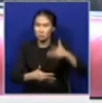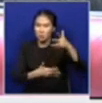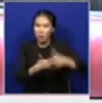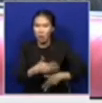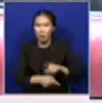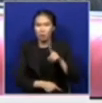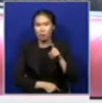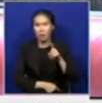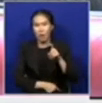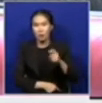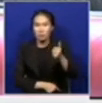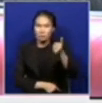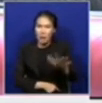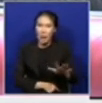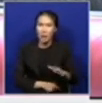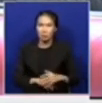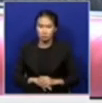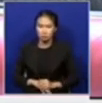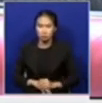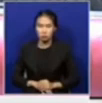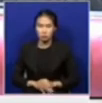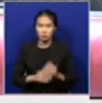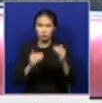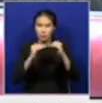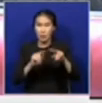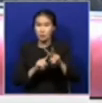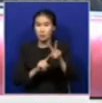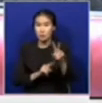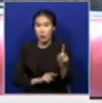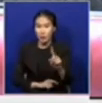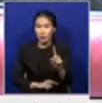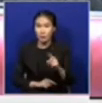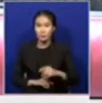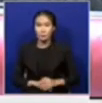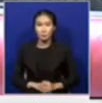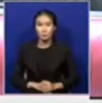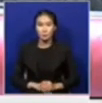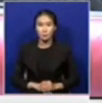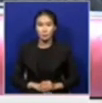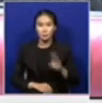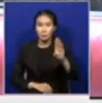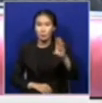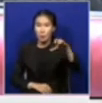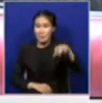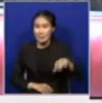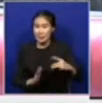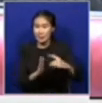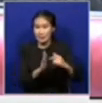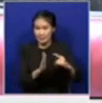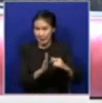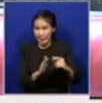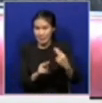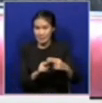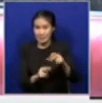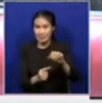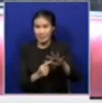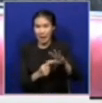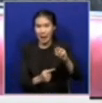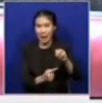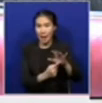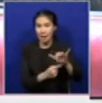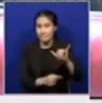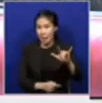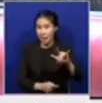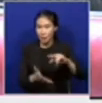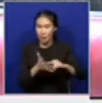ประชาชนของประเทศไทยได้และ2ครับบริษัทยาสามัญไม่สามารถผลิตยาม